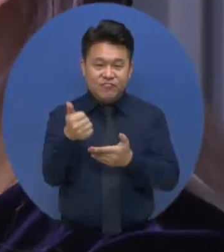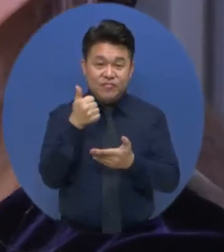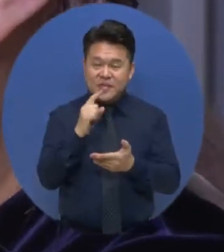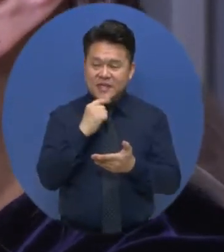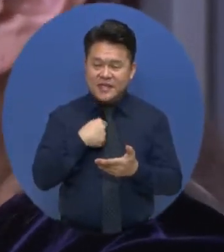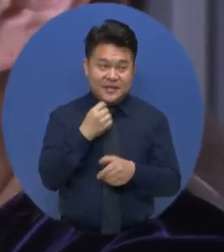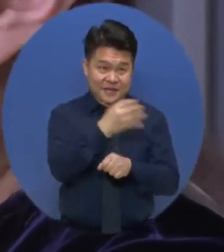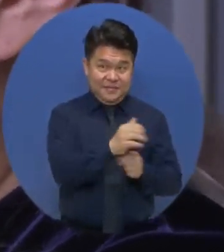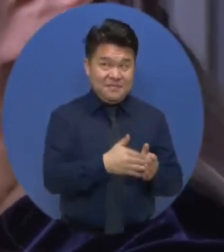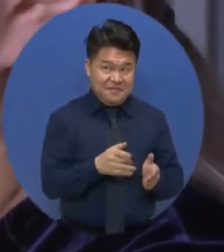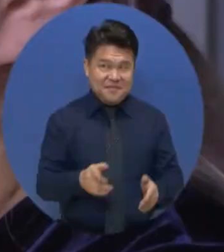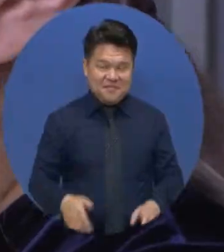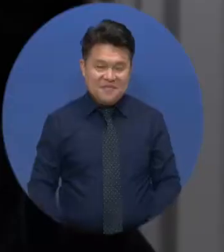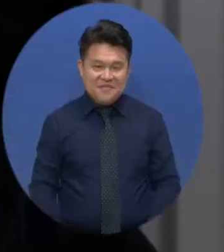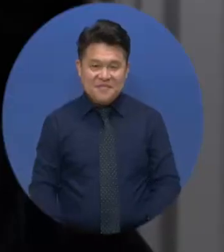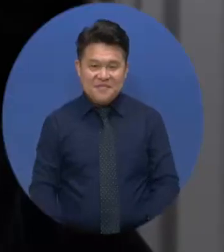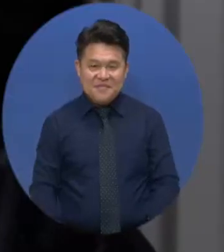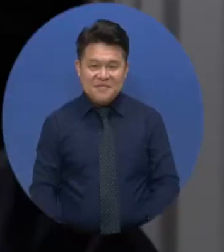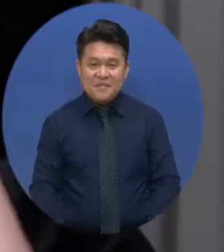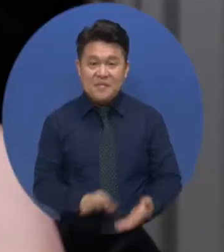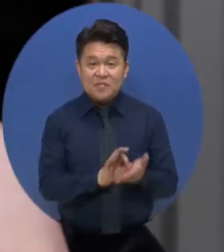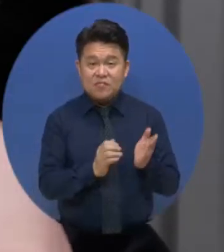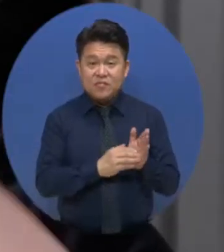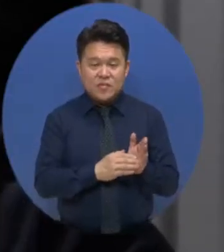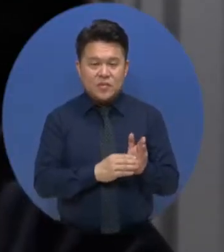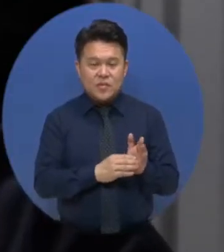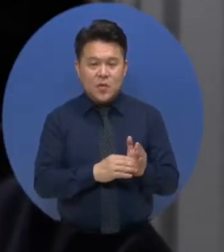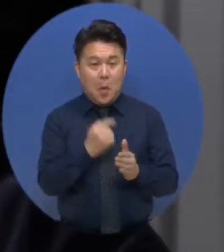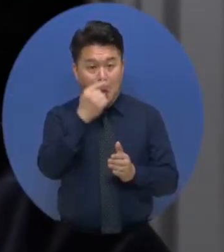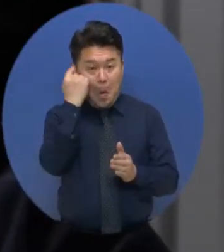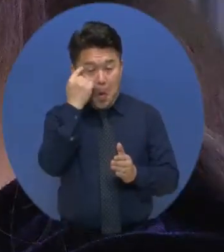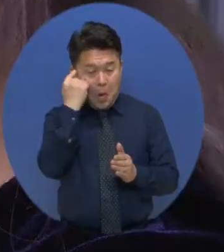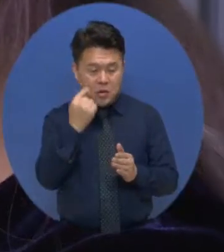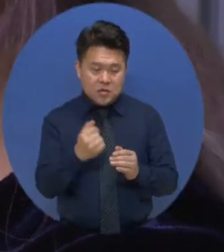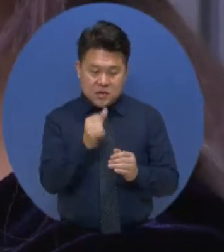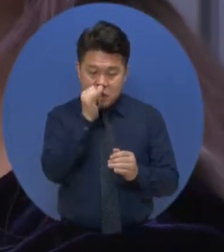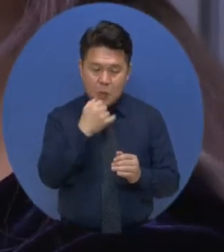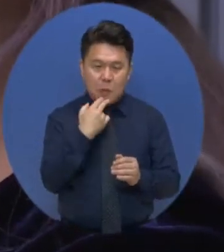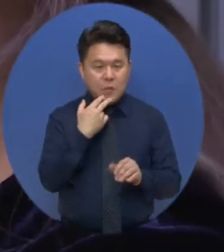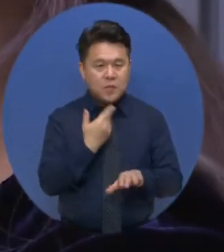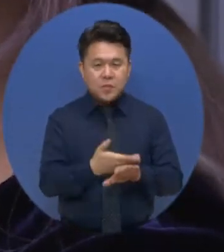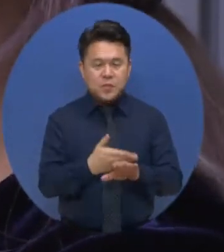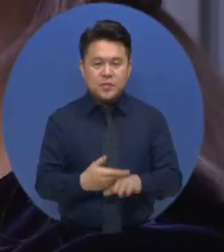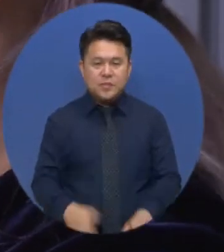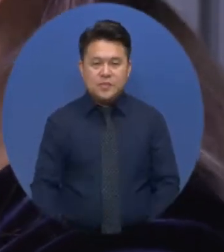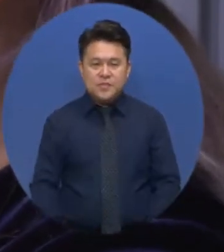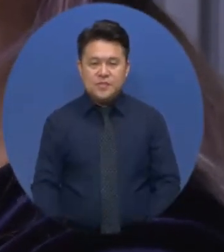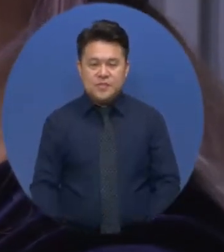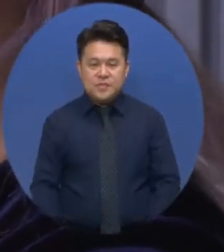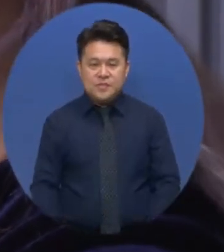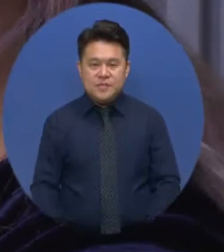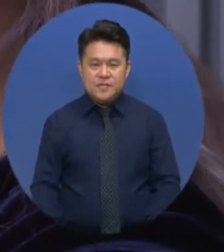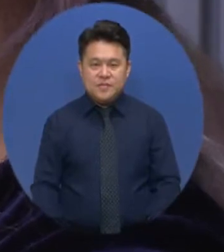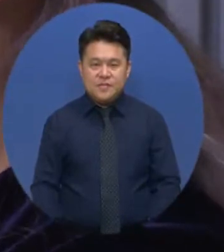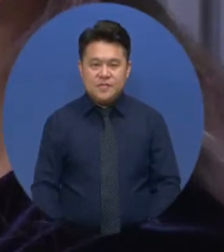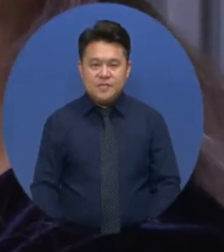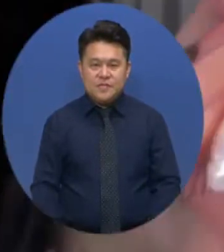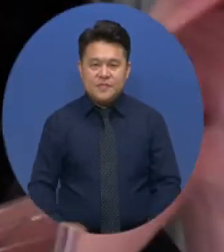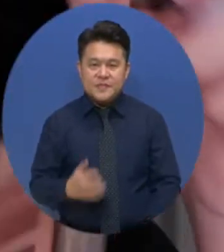제가 가서 구매했습니다. 써봤는데 확실히 좀 이거를 발랐을 때랑 바르지 않았을